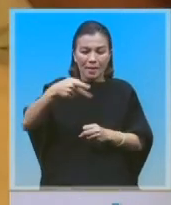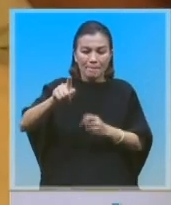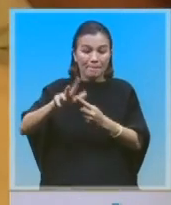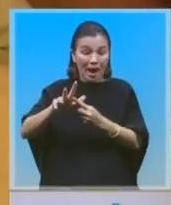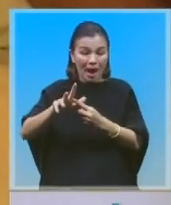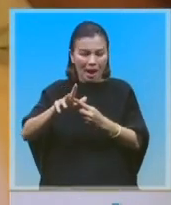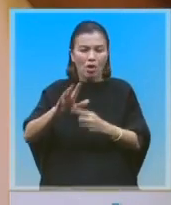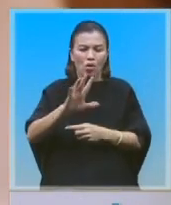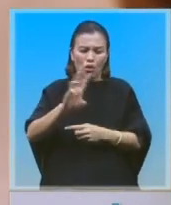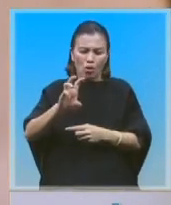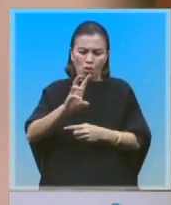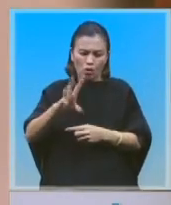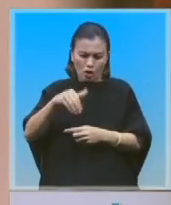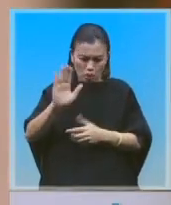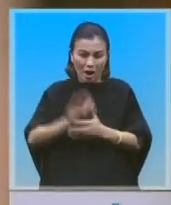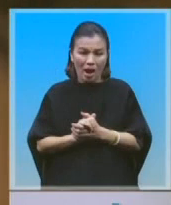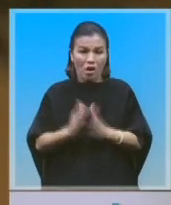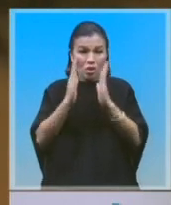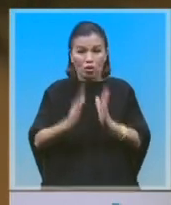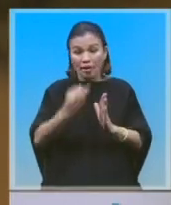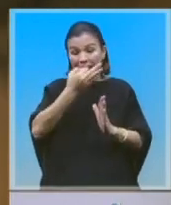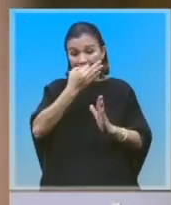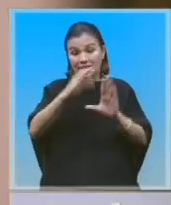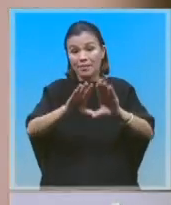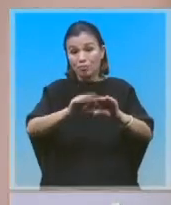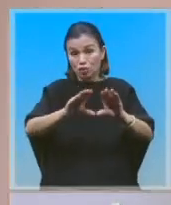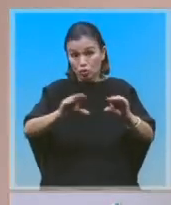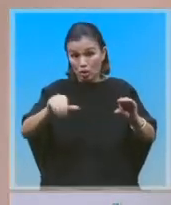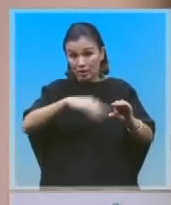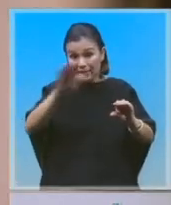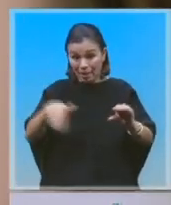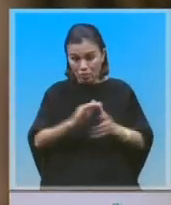มีหมอนวดมาขึ้นทะเบียนเป็นผู้ให้บริการในสถานประกอบการเพื่อสุขภาพจำนวน